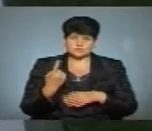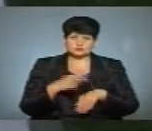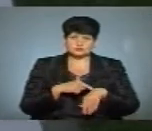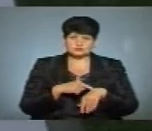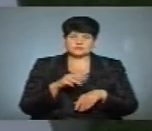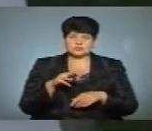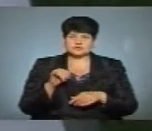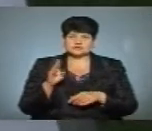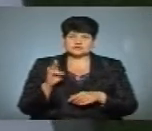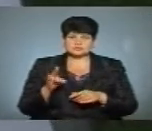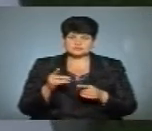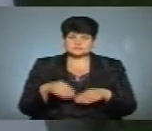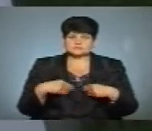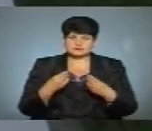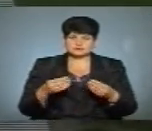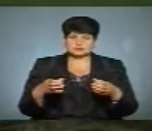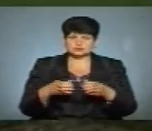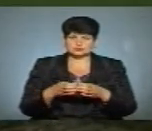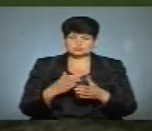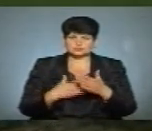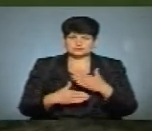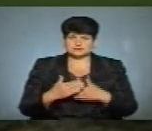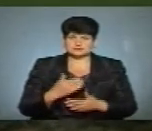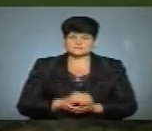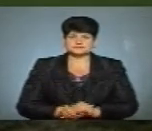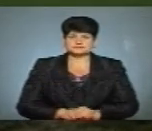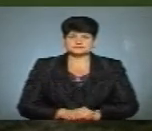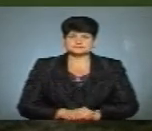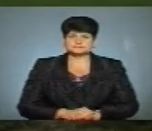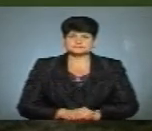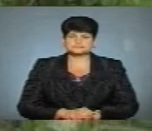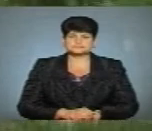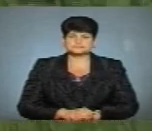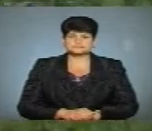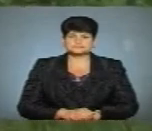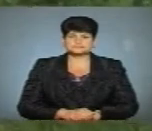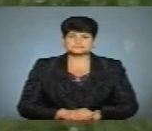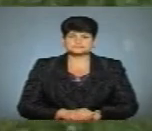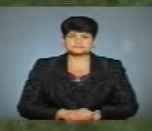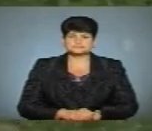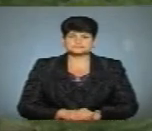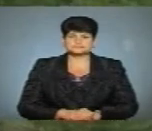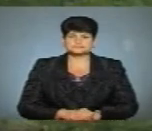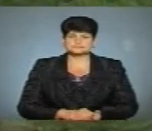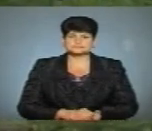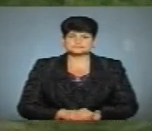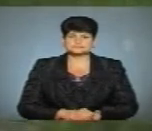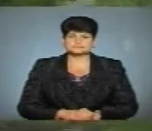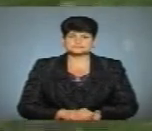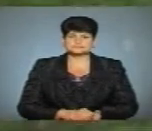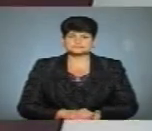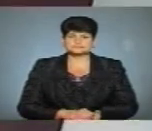Миколі Іщишину визначили групу інвалідності. Любов Гадомська, Володимир Заболотний. Новини на Суспільному. Тернопільщина.